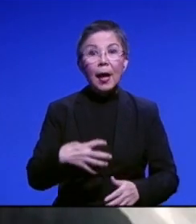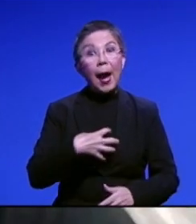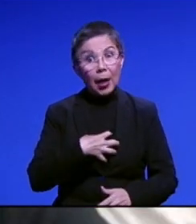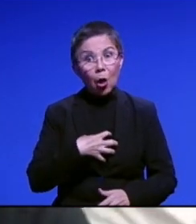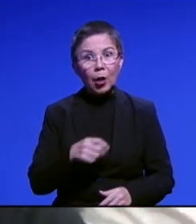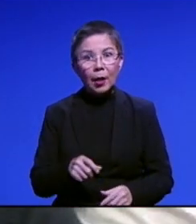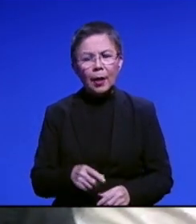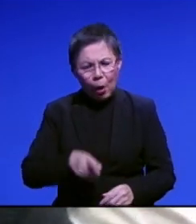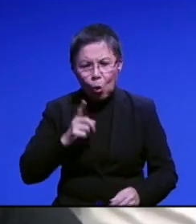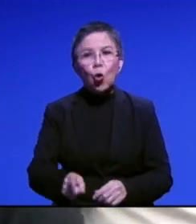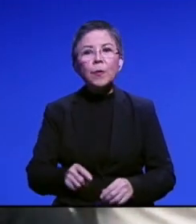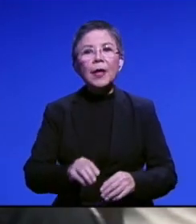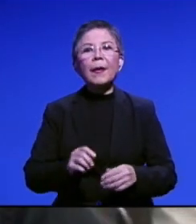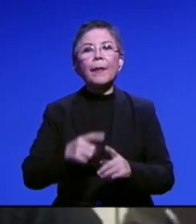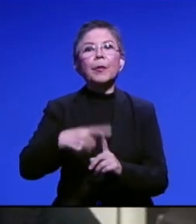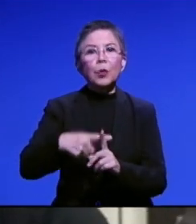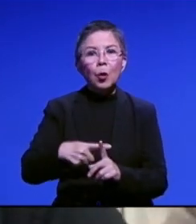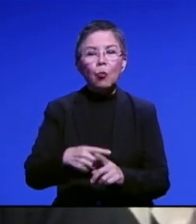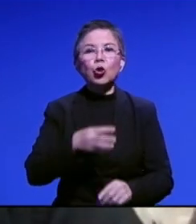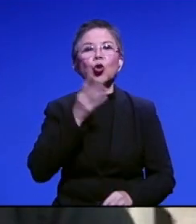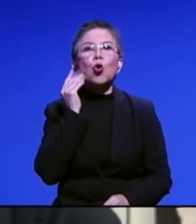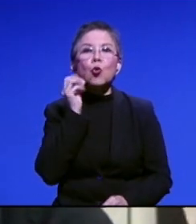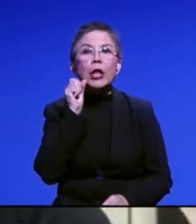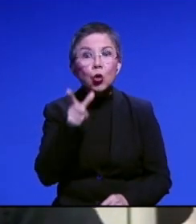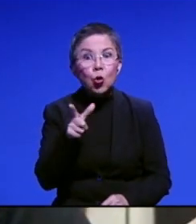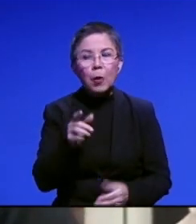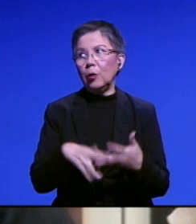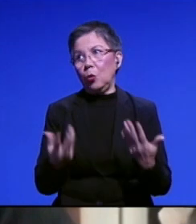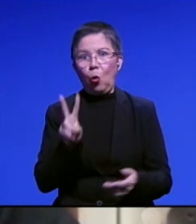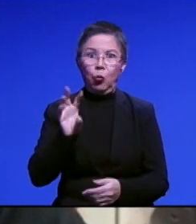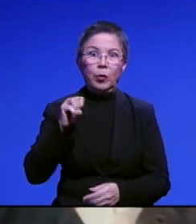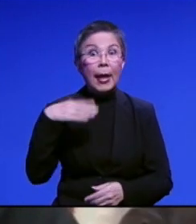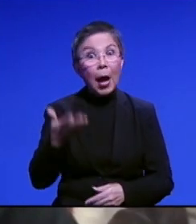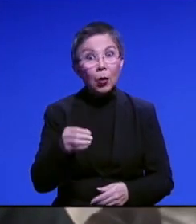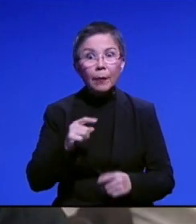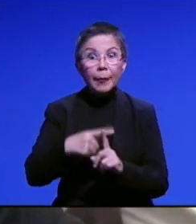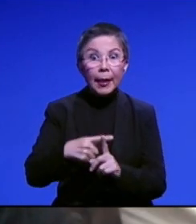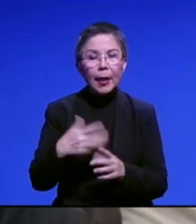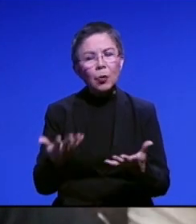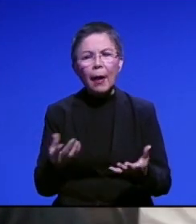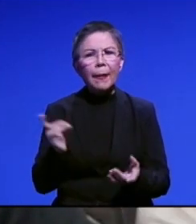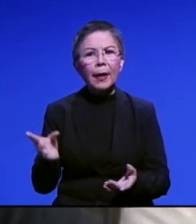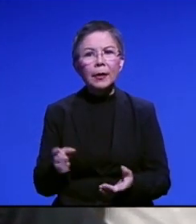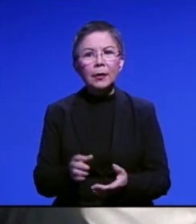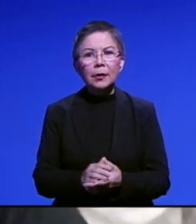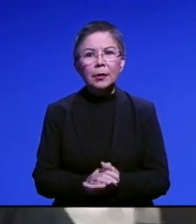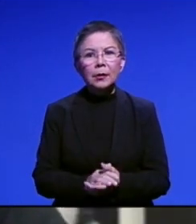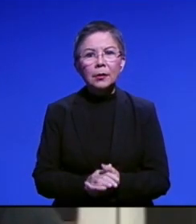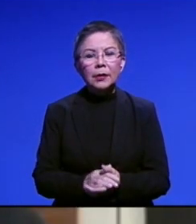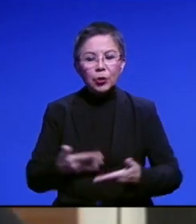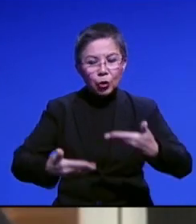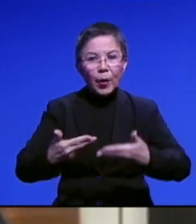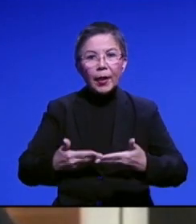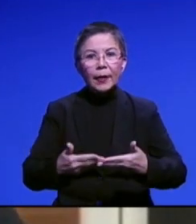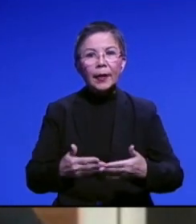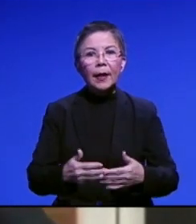Hukum saja semaksimal mungkin, entah itu seumur hidup, 20 tahun atau lebih, atau misalnya disesuaikan